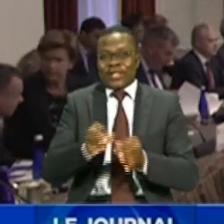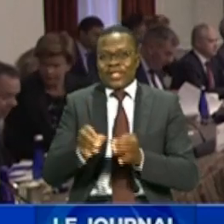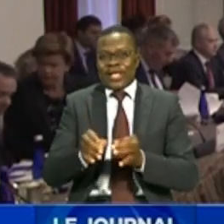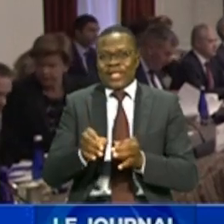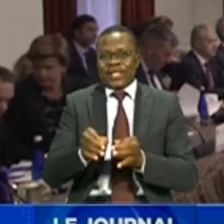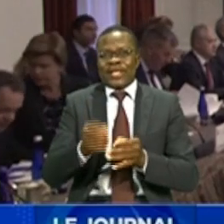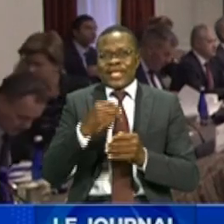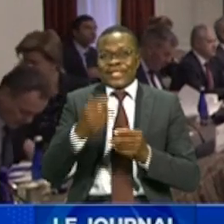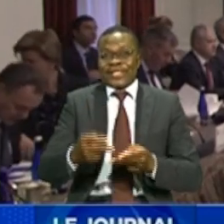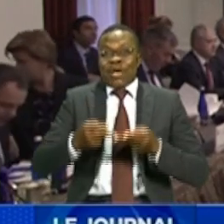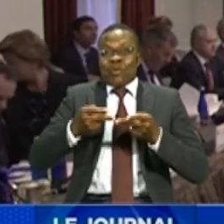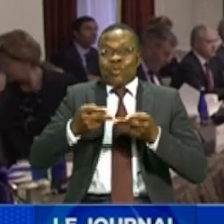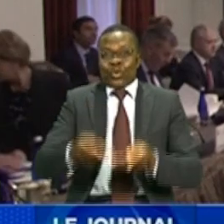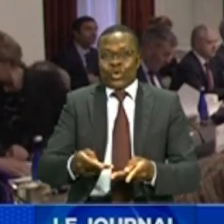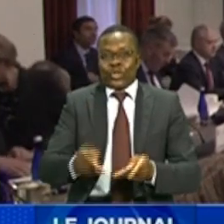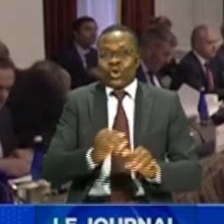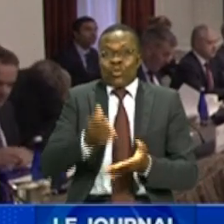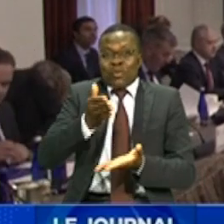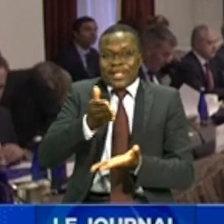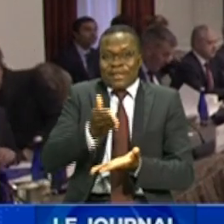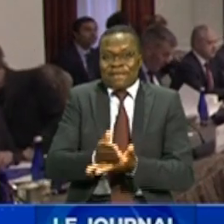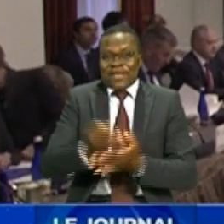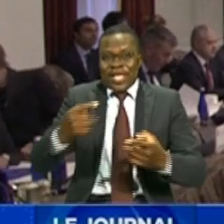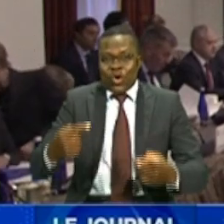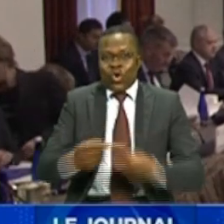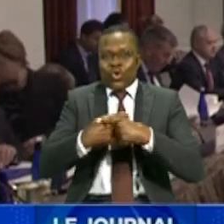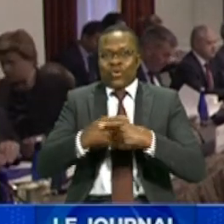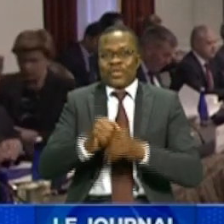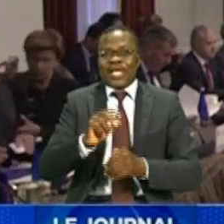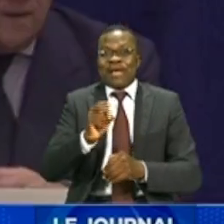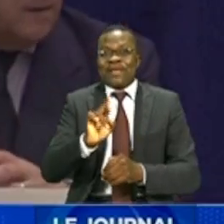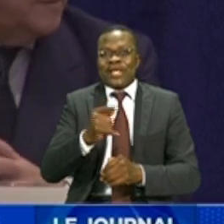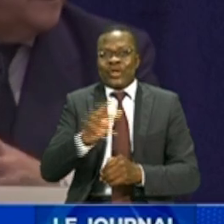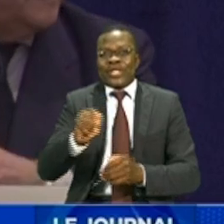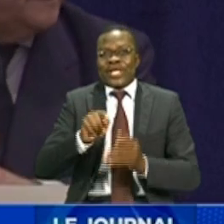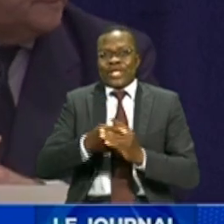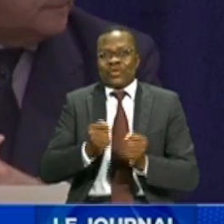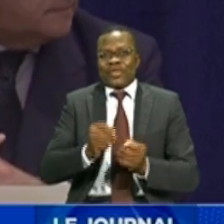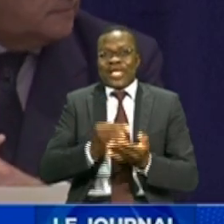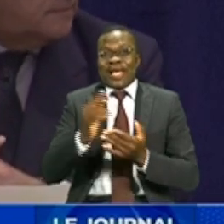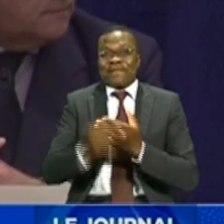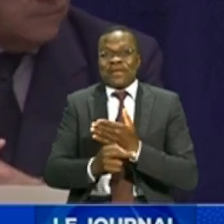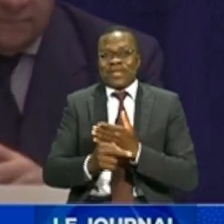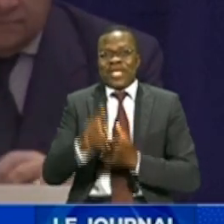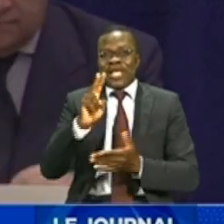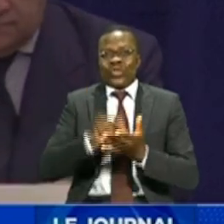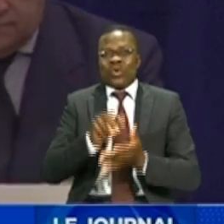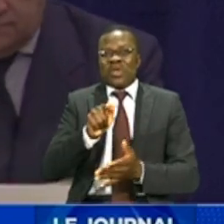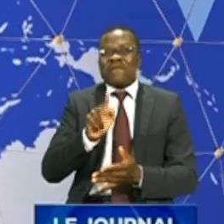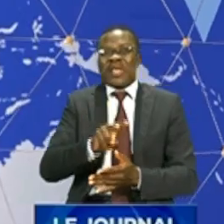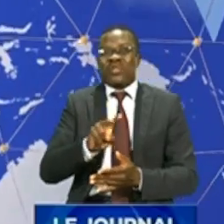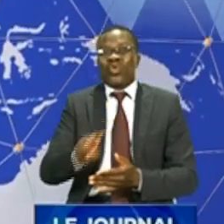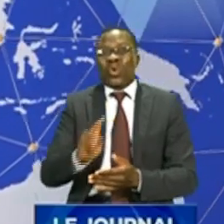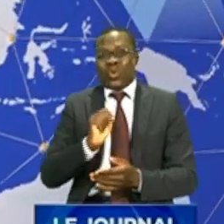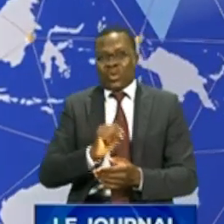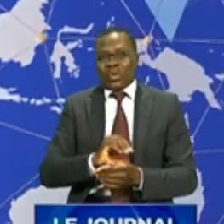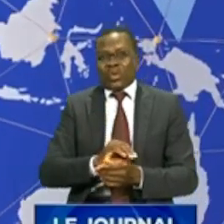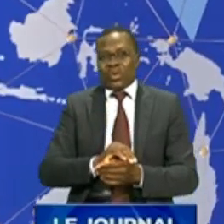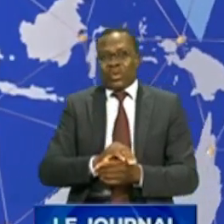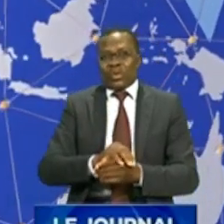ses propositions pour mettre fin au conflit avec la Russie qui a débuté en février 2022.